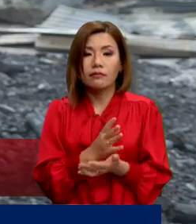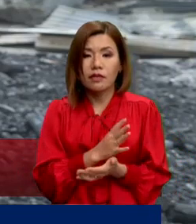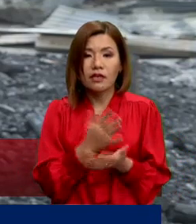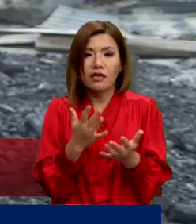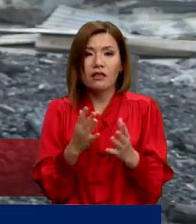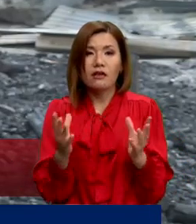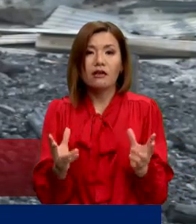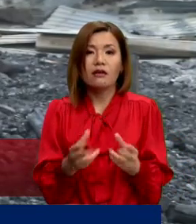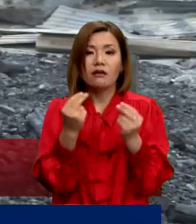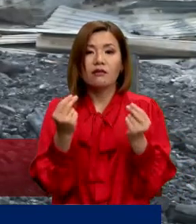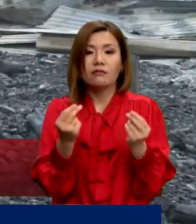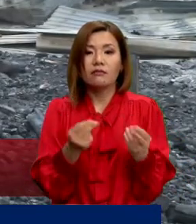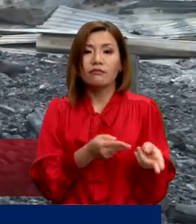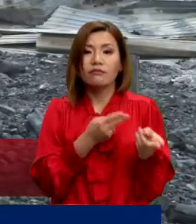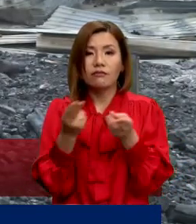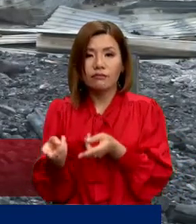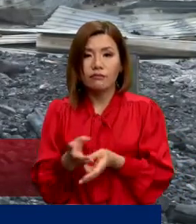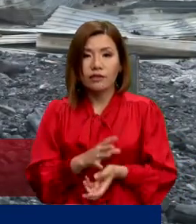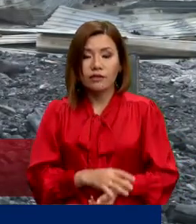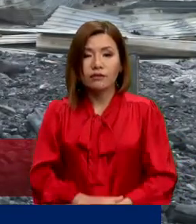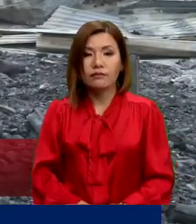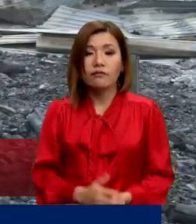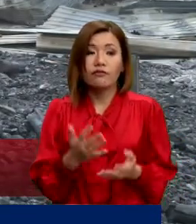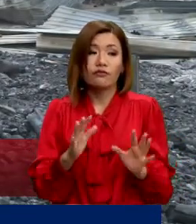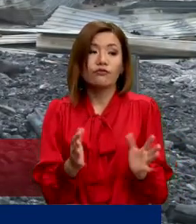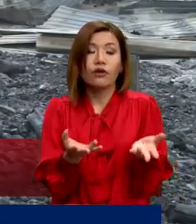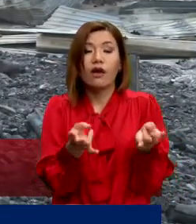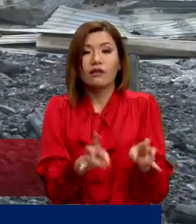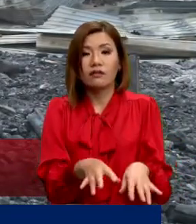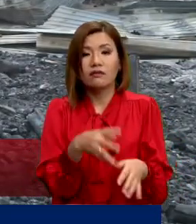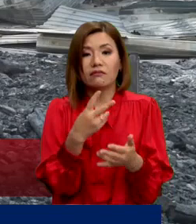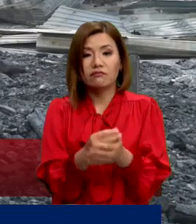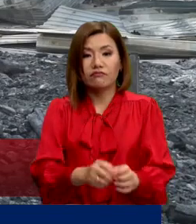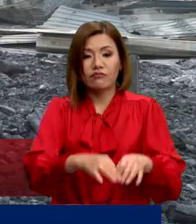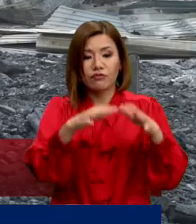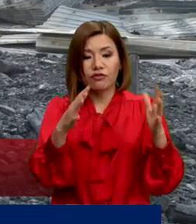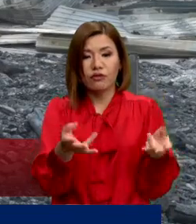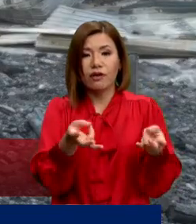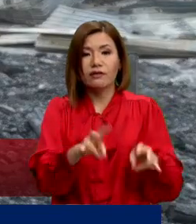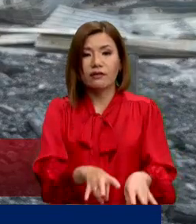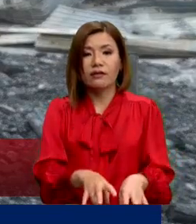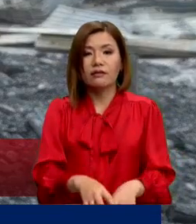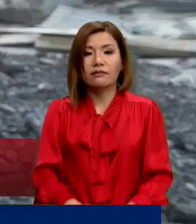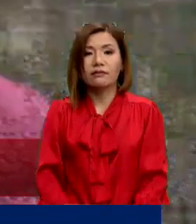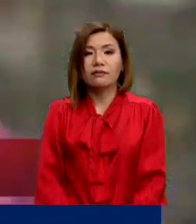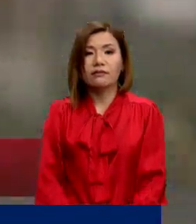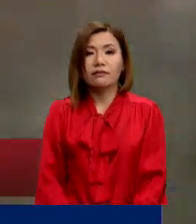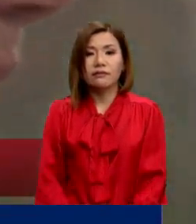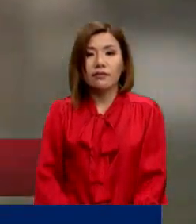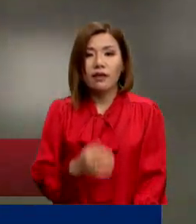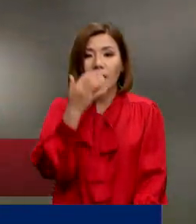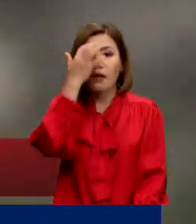вот еле я выехал из дома. Ну вот все, что накопил, то что осталось. А